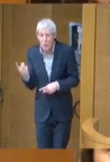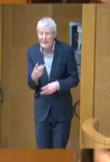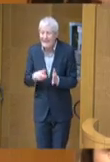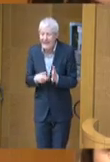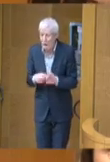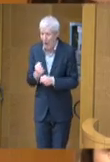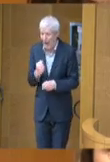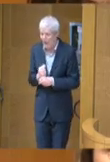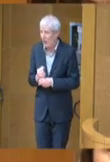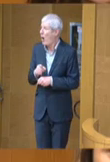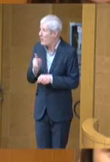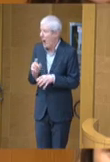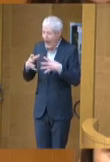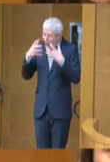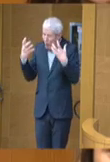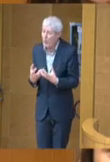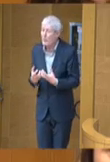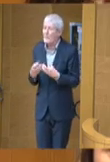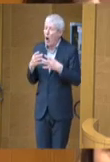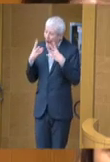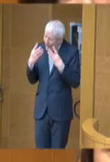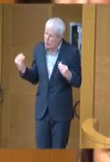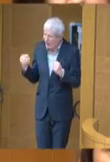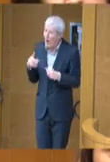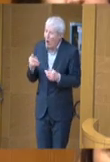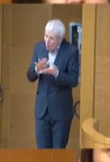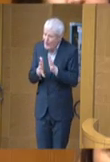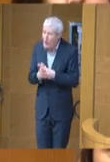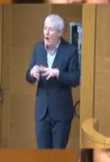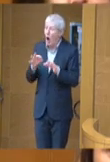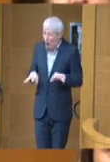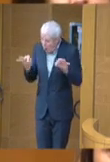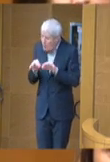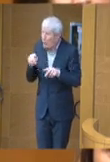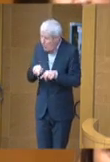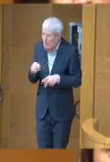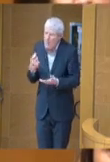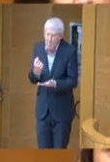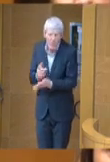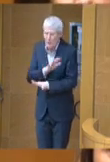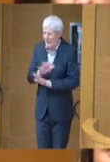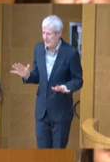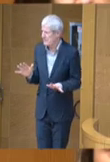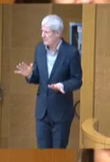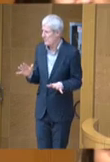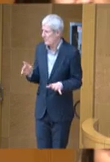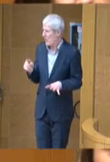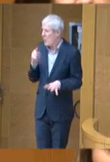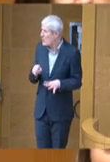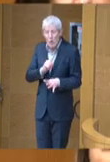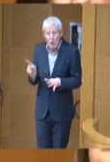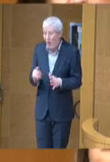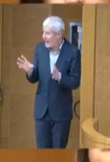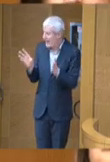un accomodamento ragionevole della Convenzione ONU, che è importantissimo. La scuola questo non l'ha applicato con me, questo non viene applicato.